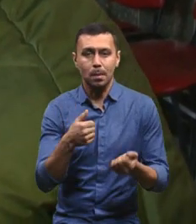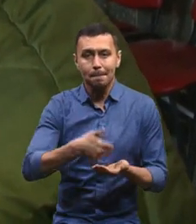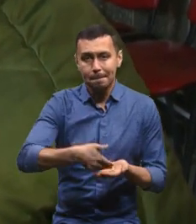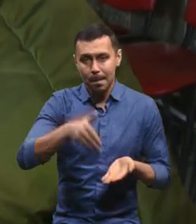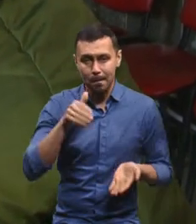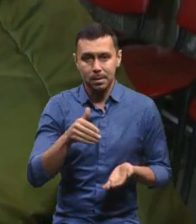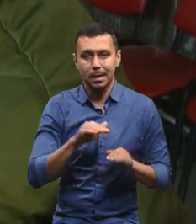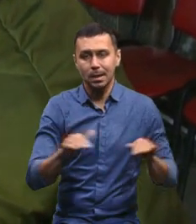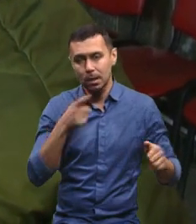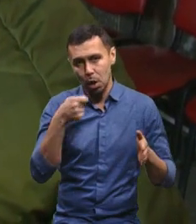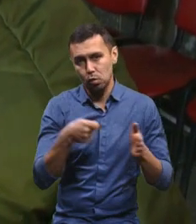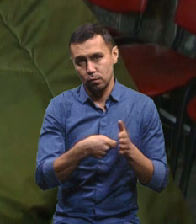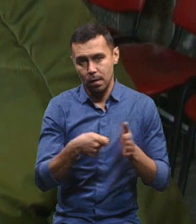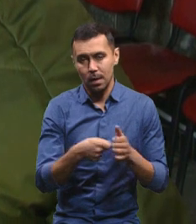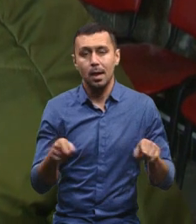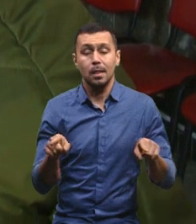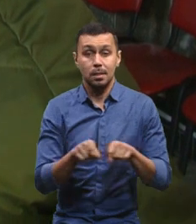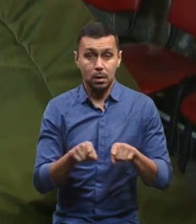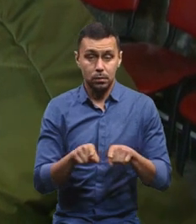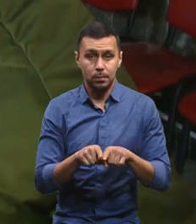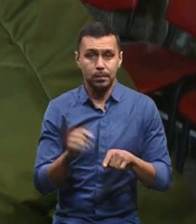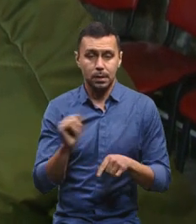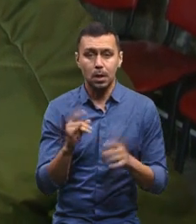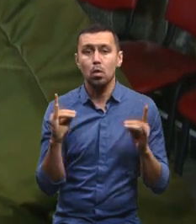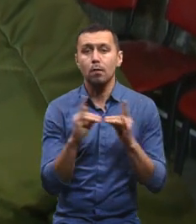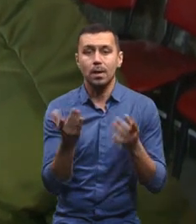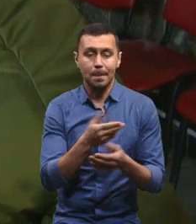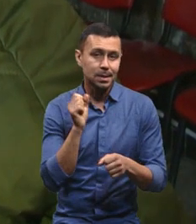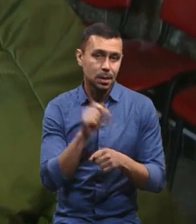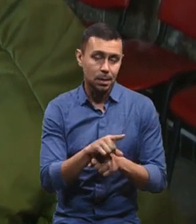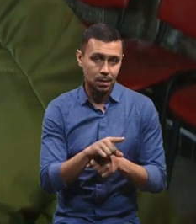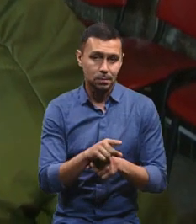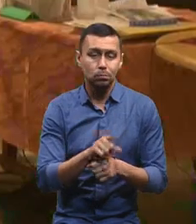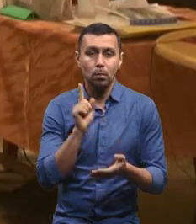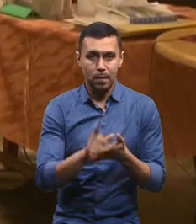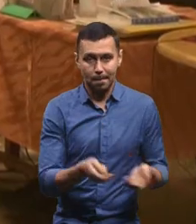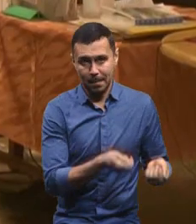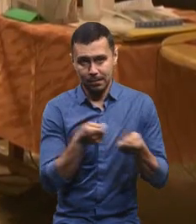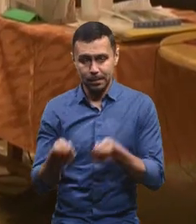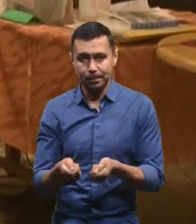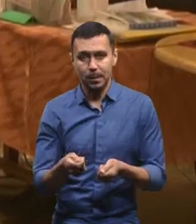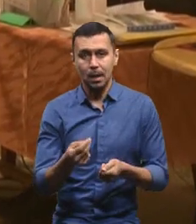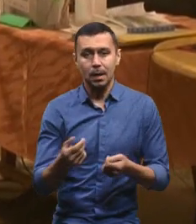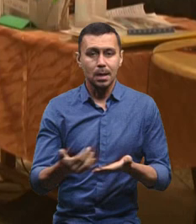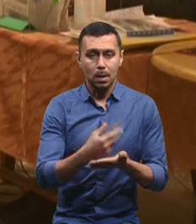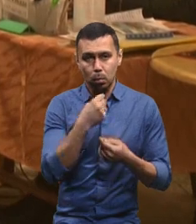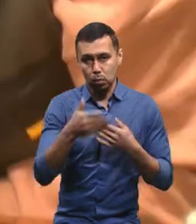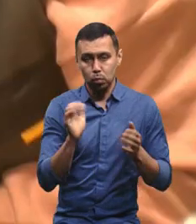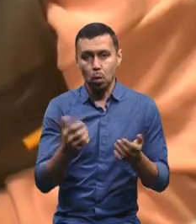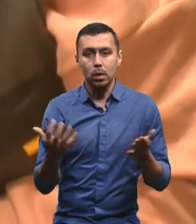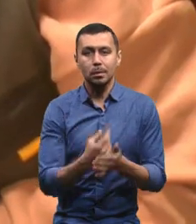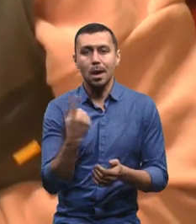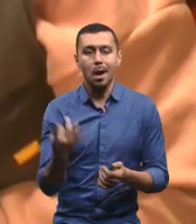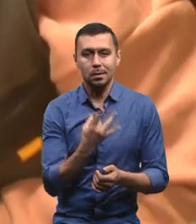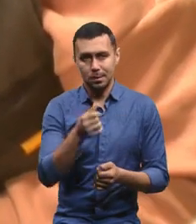дитячі якісь харчування теж і кровать ми заказали точно бить ліжко набір продуктів може отримати раз на